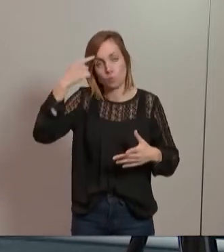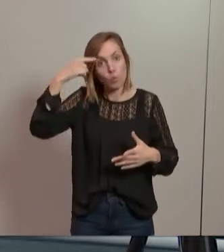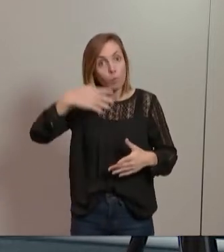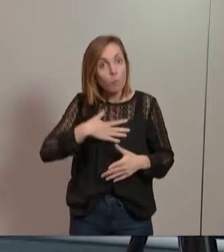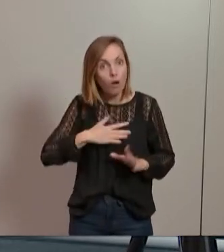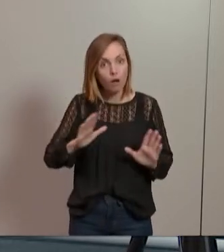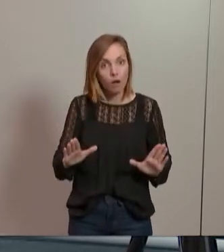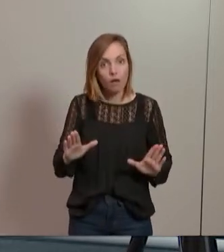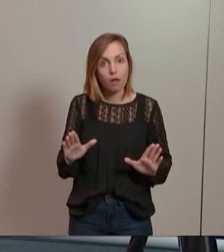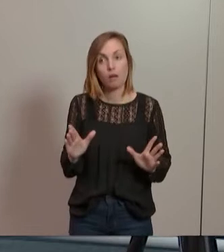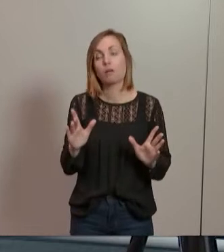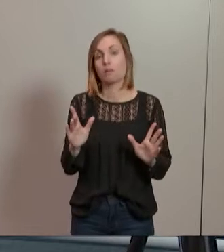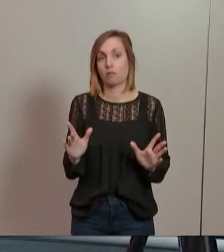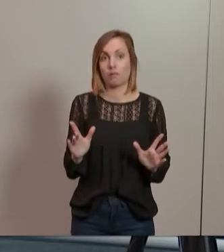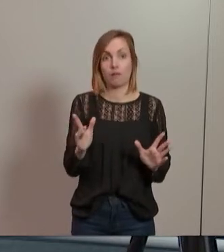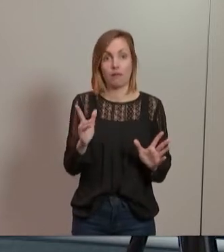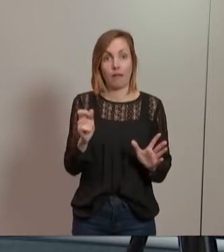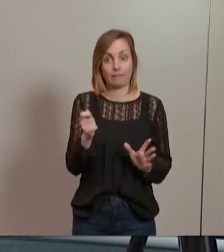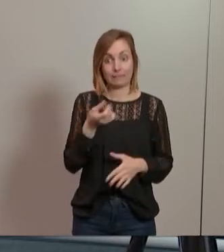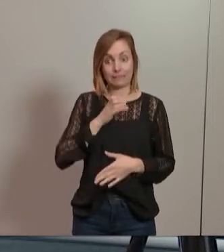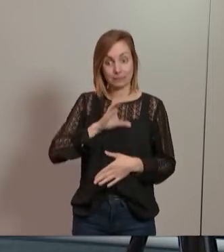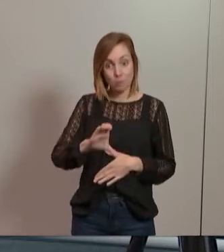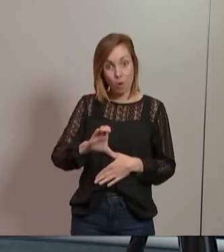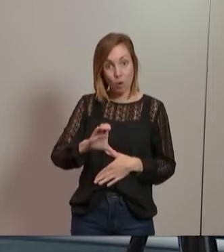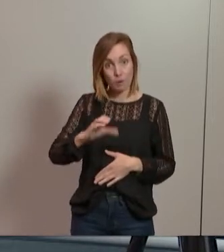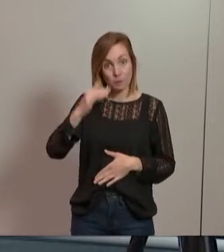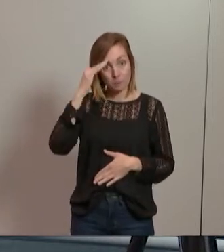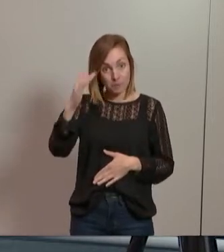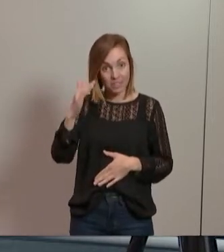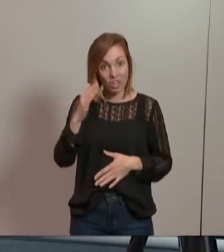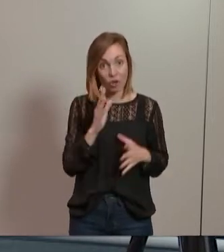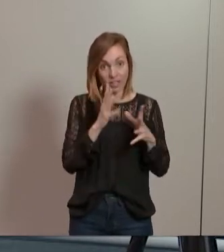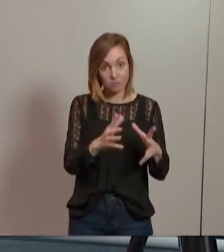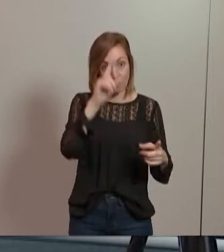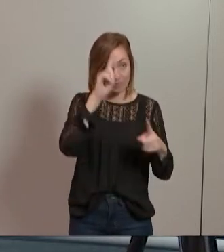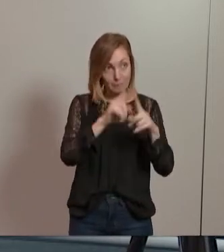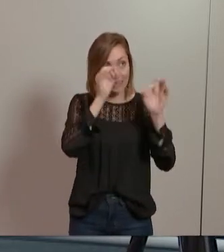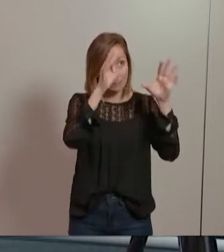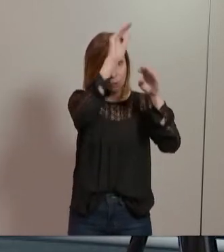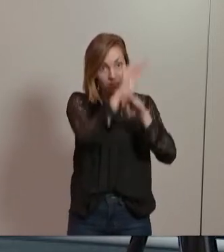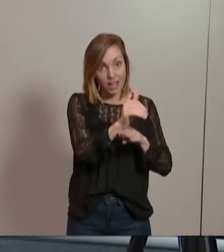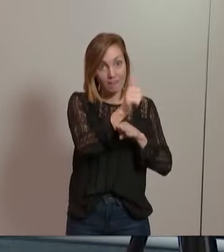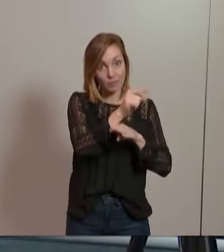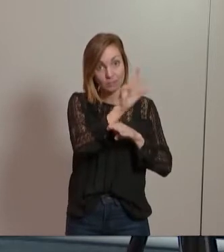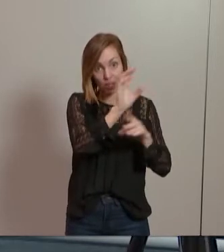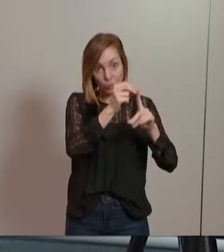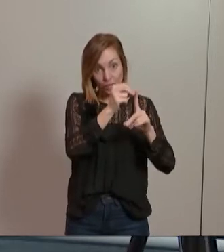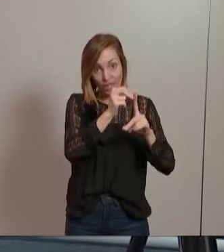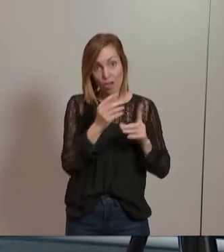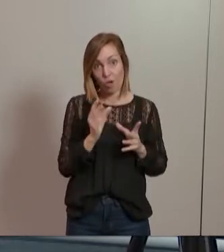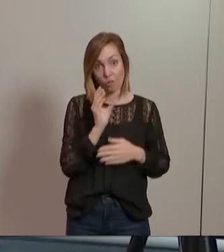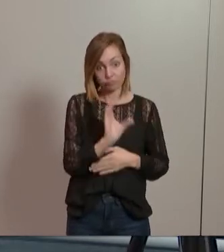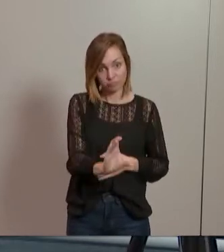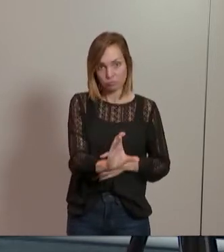aucun investissement qui ne soit pas conforme aux engagements sur le climat, donc rester à 1,5 degré, ne devrait exister. C'est-à-dire